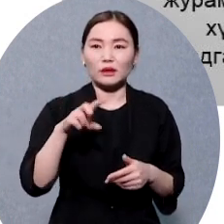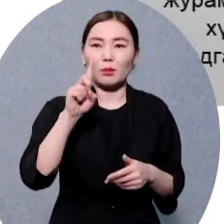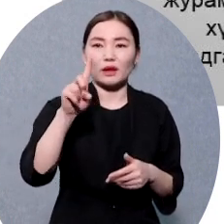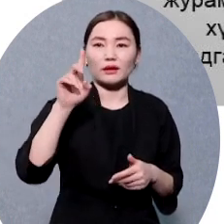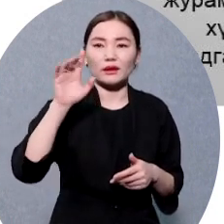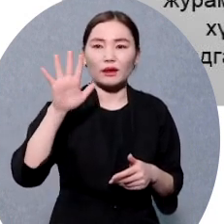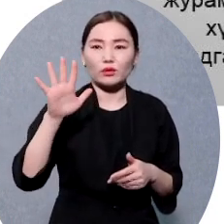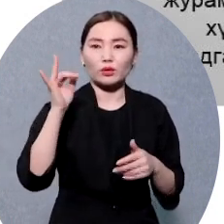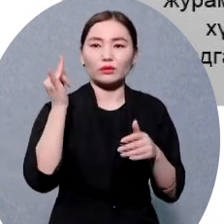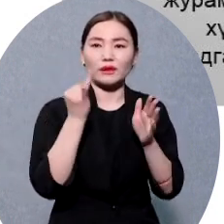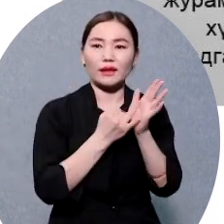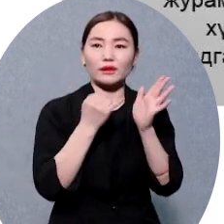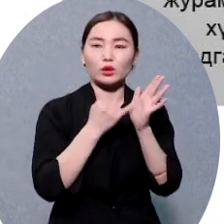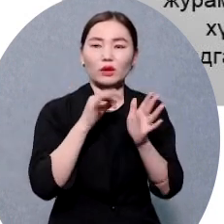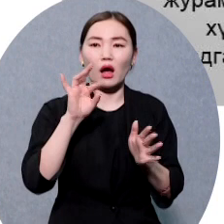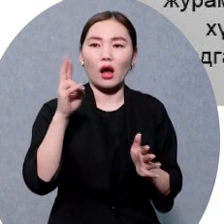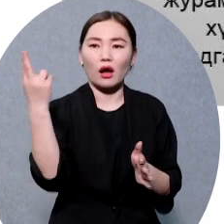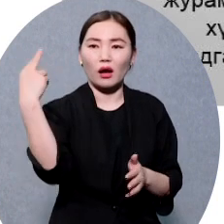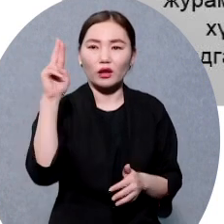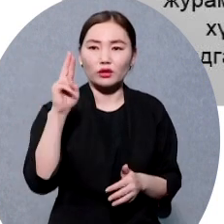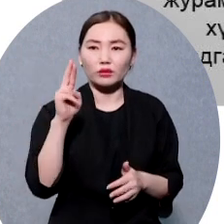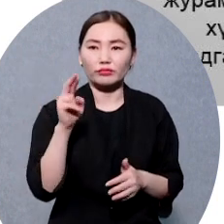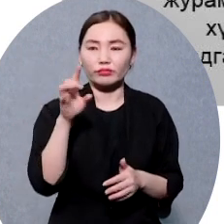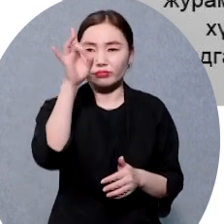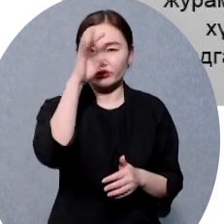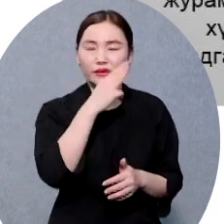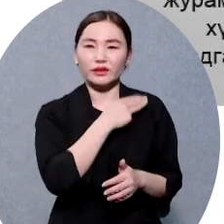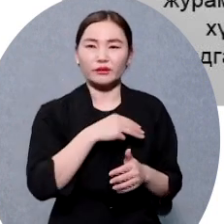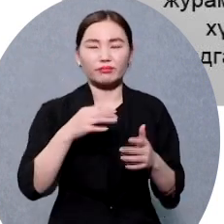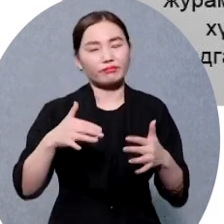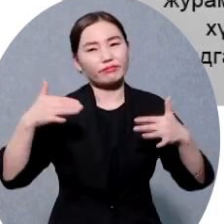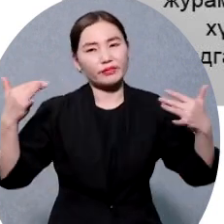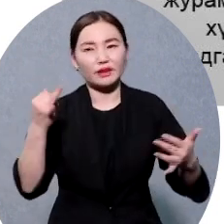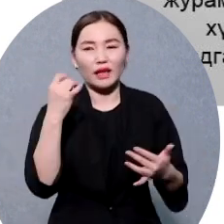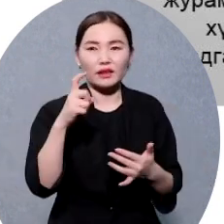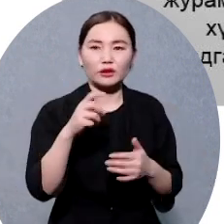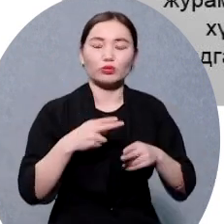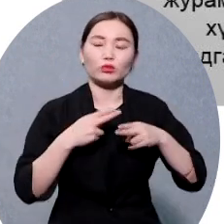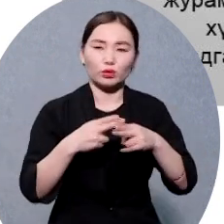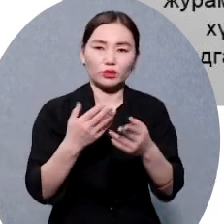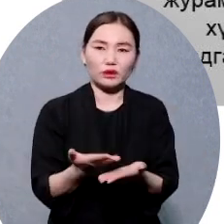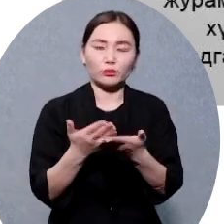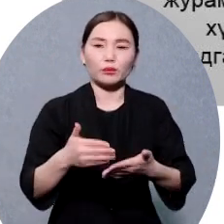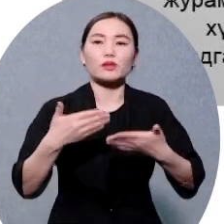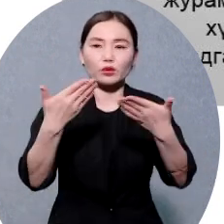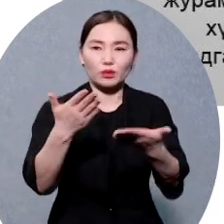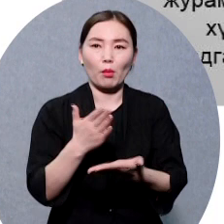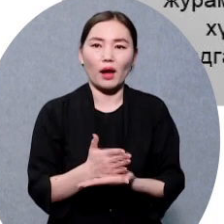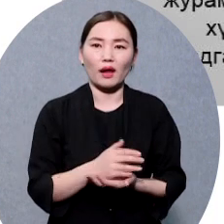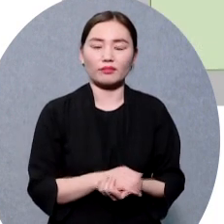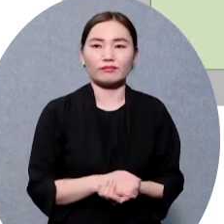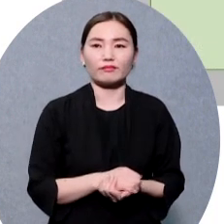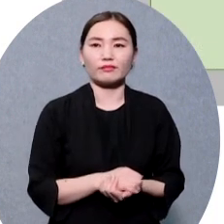орж ер нь бол төр улсын хэмжээнд бурхны шашин хэрхэн дэлгэрүүлэх вэ гэсэн гол бодлогыг бол явуулж ирсэн юм а гэдэг нь эндээс харагдаж